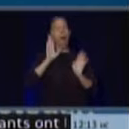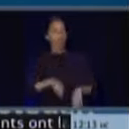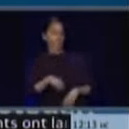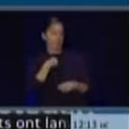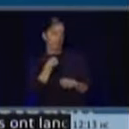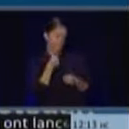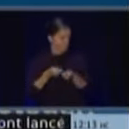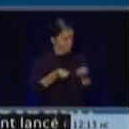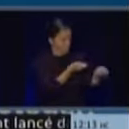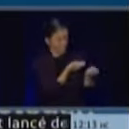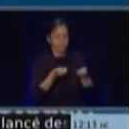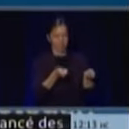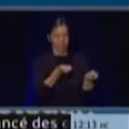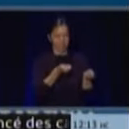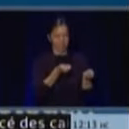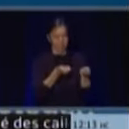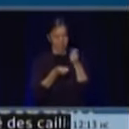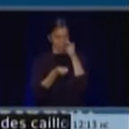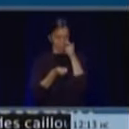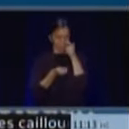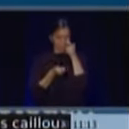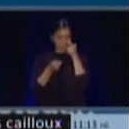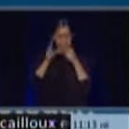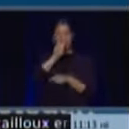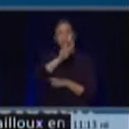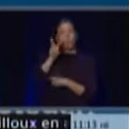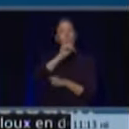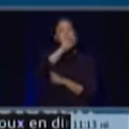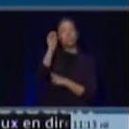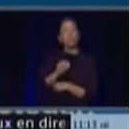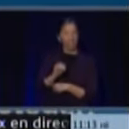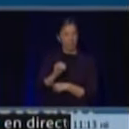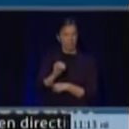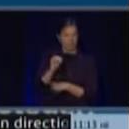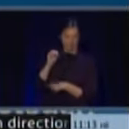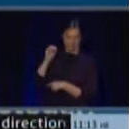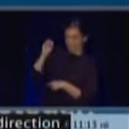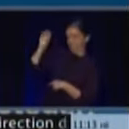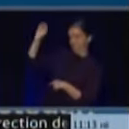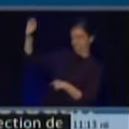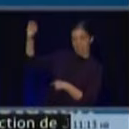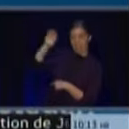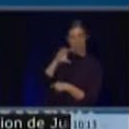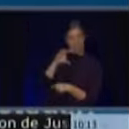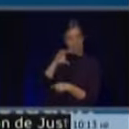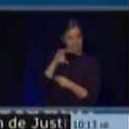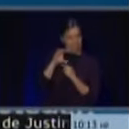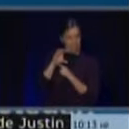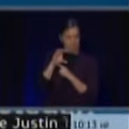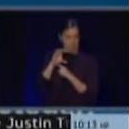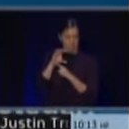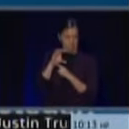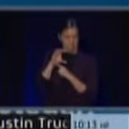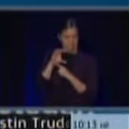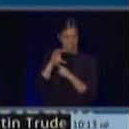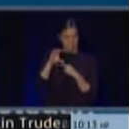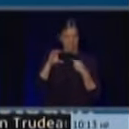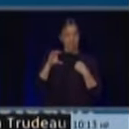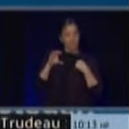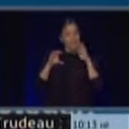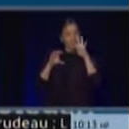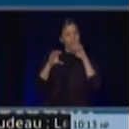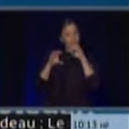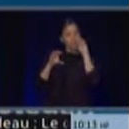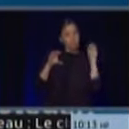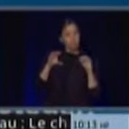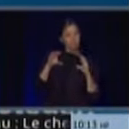% des dépenses de santé alors qu'on envoie 40 % de nos impôts là-bas. Puis on a besoin de ça,